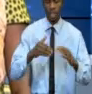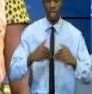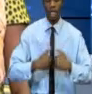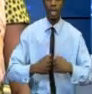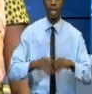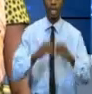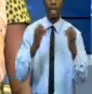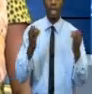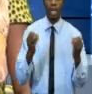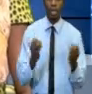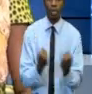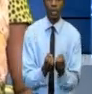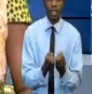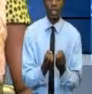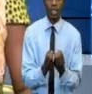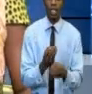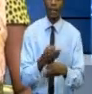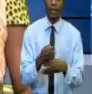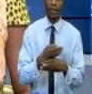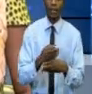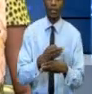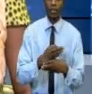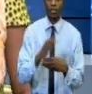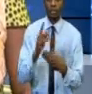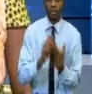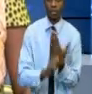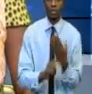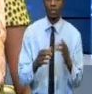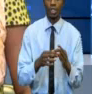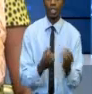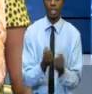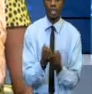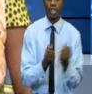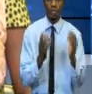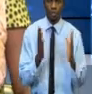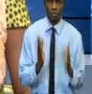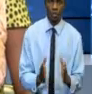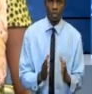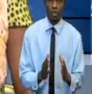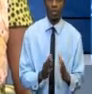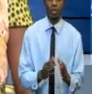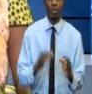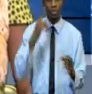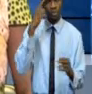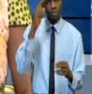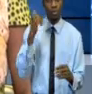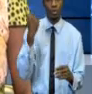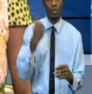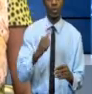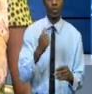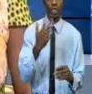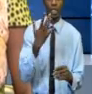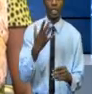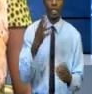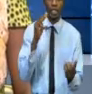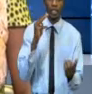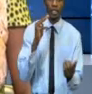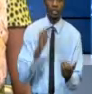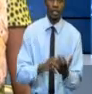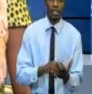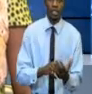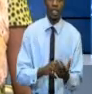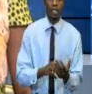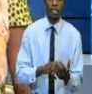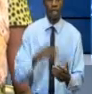s'élèvent à 15 000 francs congolais pour les chauffeurs membres de la SECO et de la MUC et 30 000 francs pour ceux qui ne sont pas membres de ces